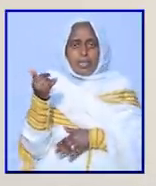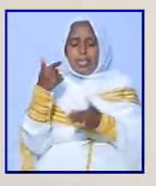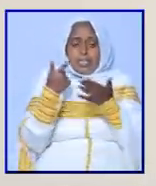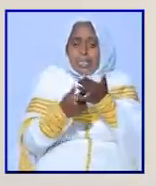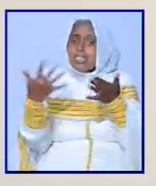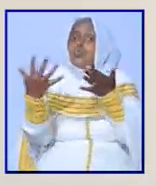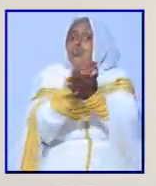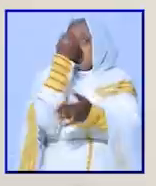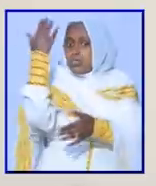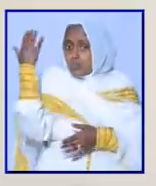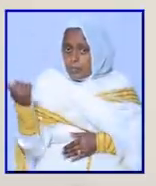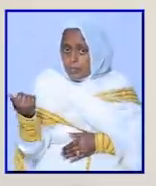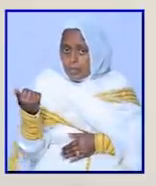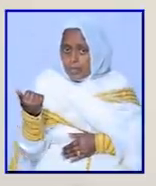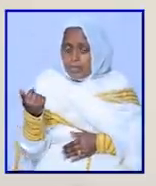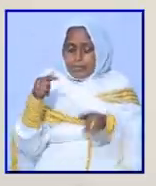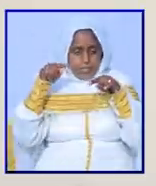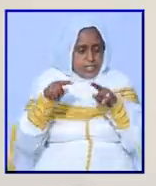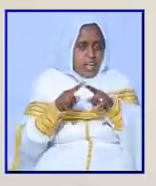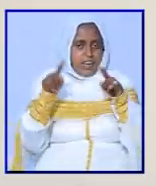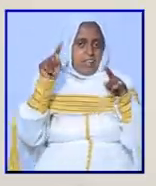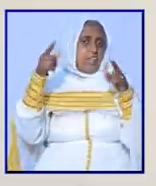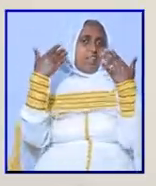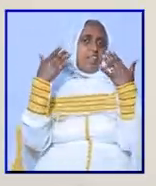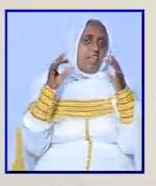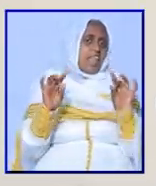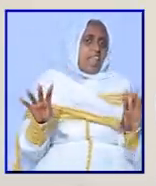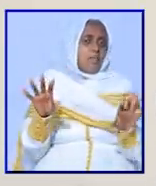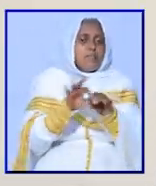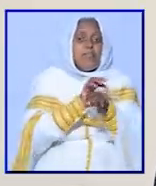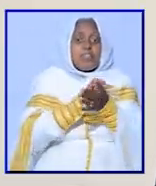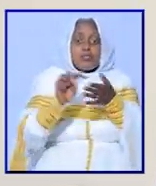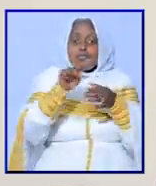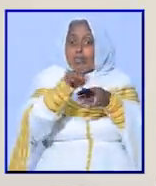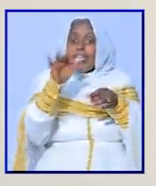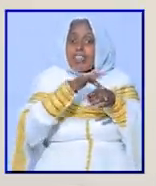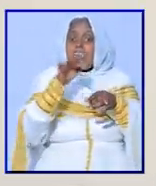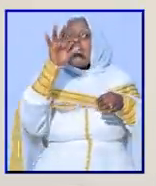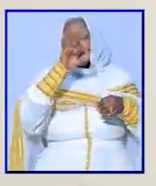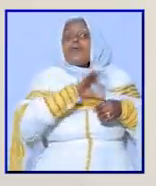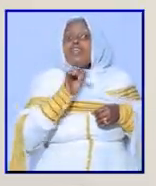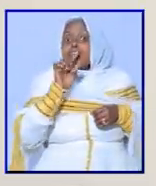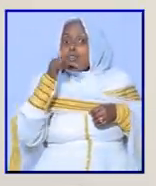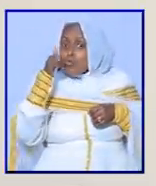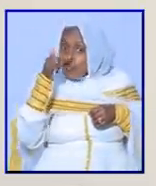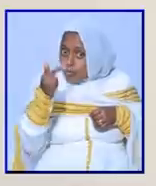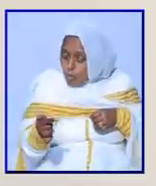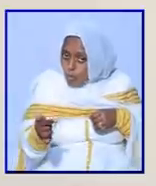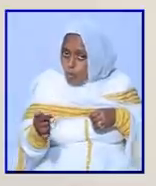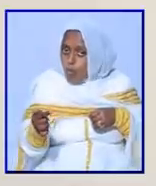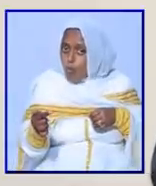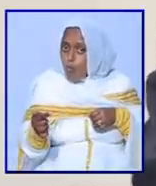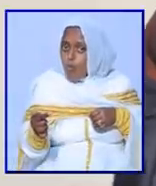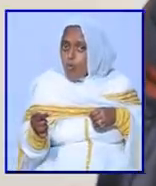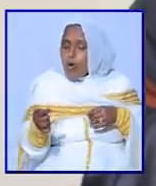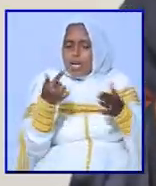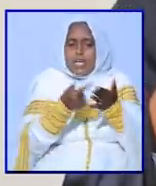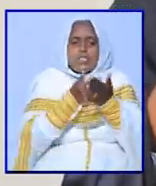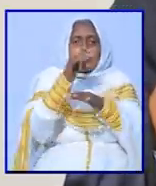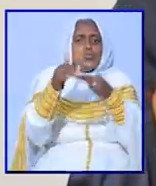ይወሰዱ ነበር። እና እንዴት ይወሰዱ አልነበረም ዛሬ ግን ያ የለም መንፈስ ቅዱስ ቢያድርባችሁ አይደለም ወይ